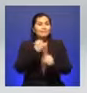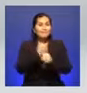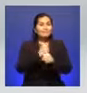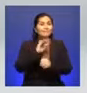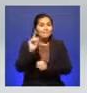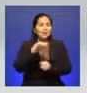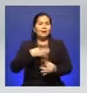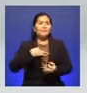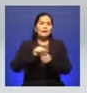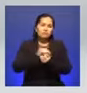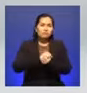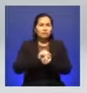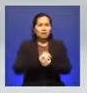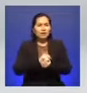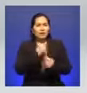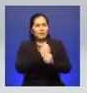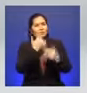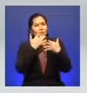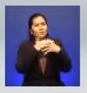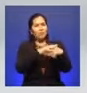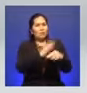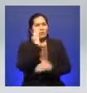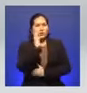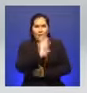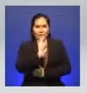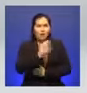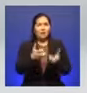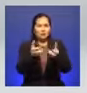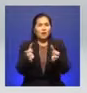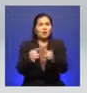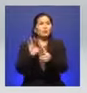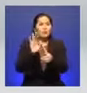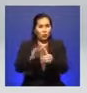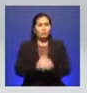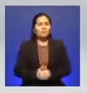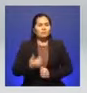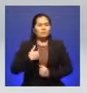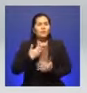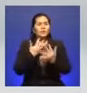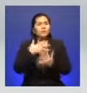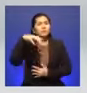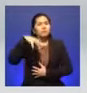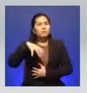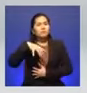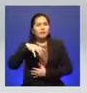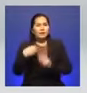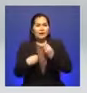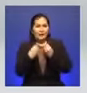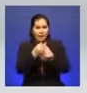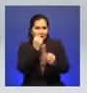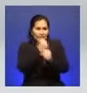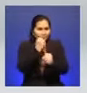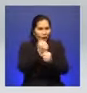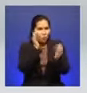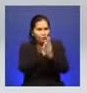จะเป็นงานพวกซักผ้าทำอะไรไม่ไปทำร่วมกับผู้ชายโดยตรงอะไรอย่างเงี้ยแต่มีบางเรือนจำที่ได้เข้าไปทำงานเนี่ยก้าวหน้ามากเลยนะ